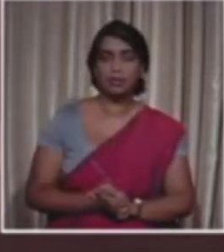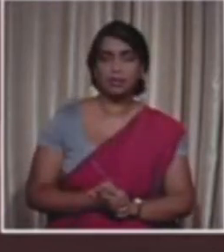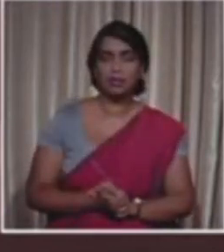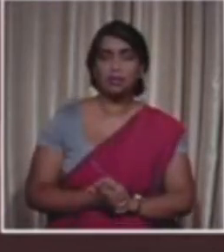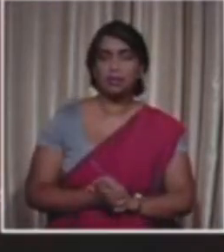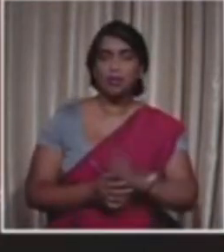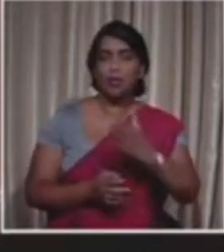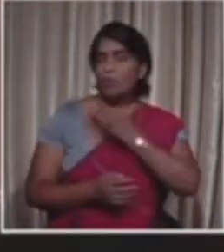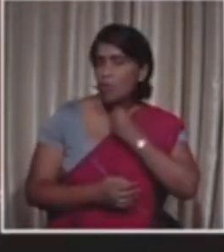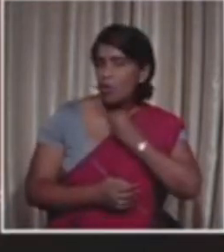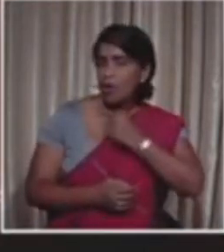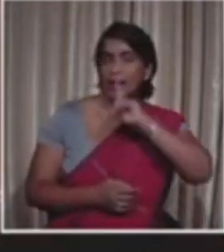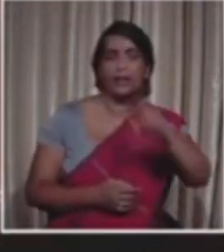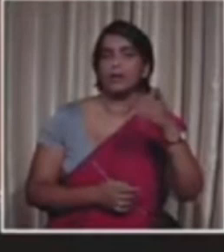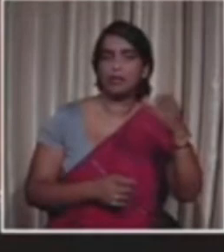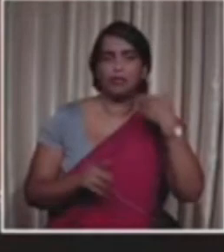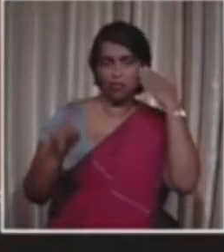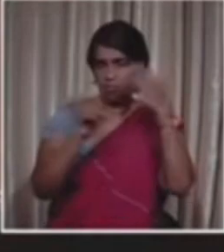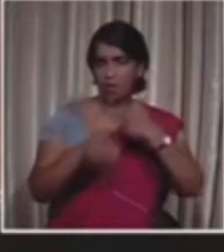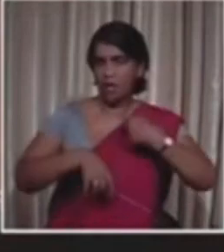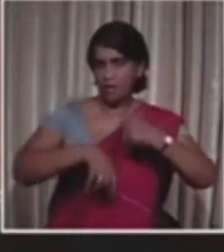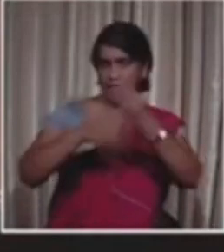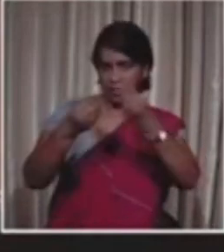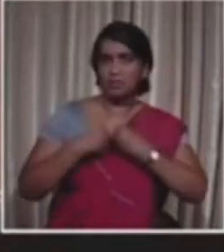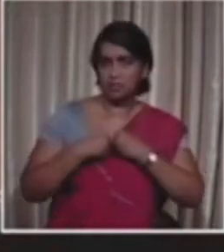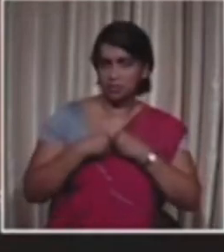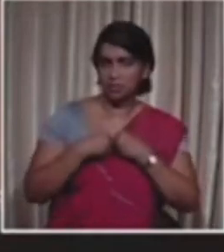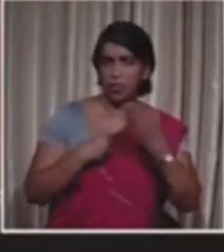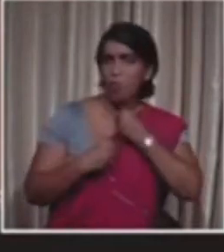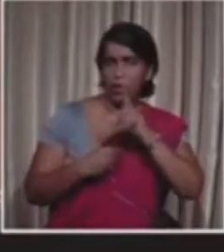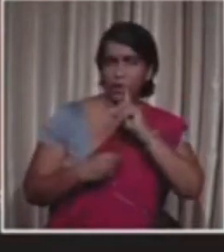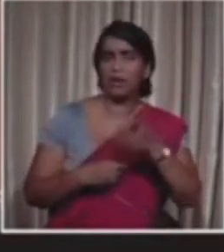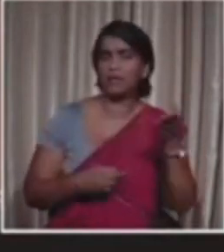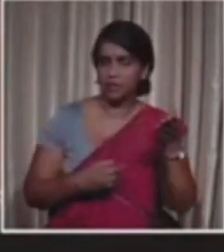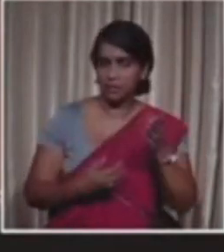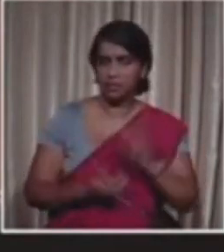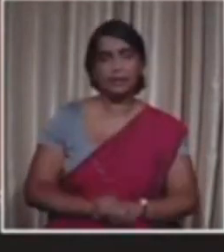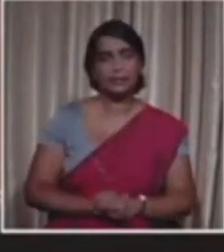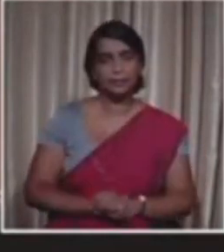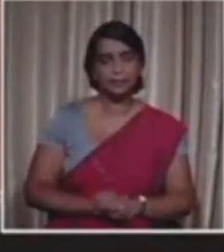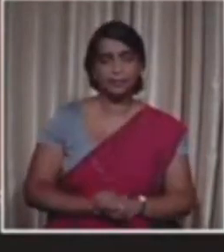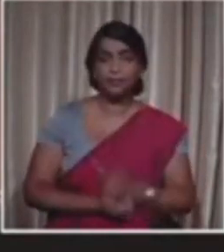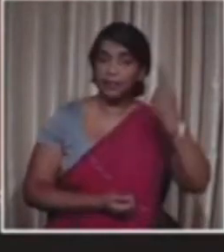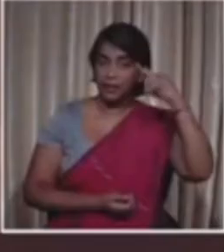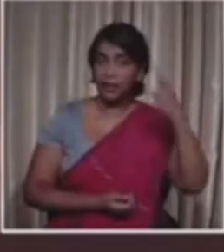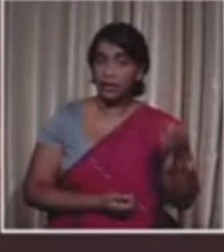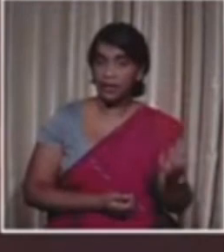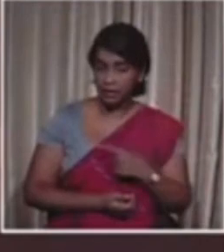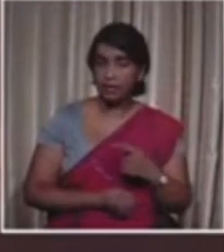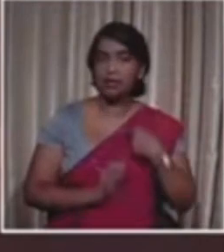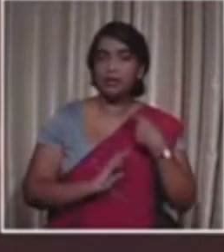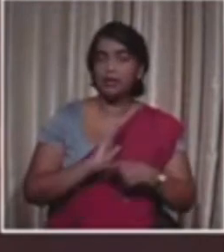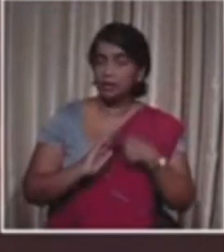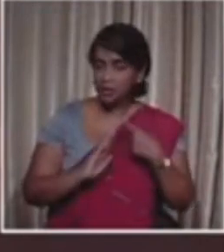අධනායකතුමනි සම්පූර්ණ බොරු කියන්නේ අපිට මේක සම්බන්ධයෙන් කතා කරන්න අවස්ථාව දෙන්න කරුණාකරලා මේ ඔබතුමා කතා කරන්න ඊයේ දවස තුලත් රටේ